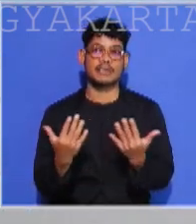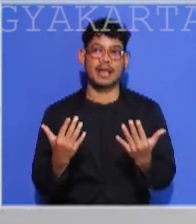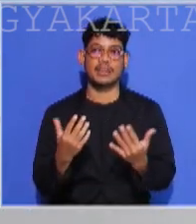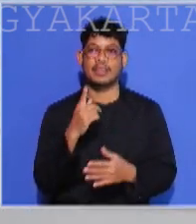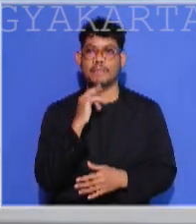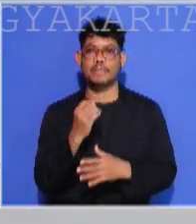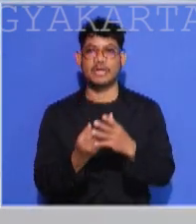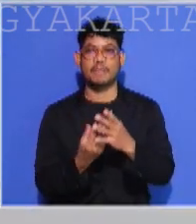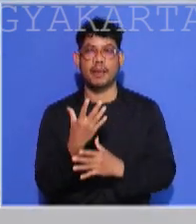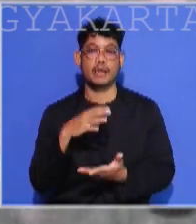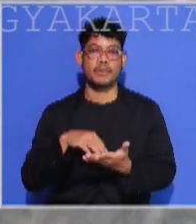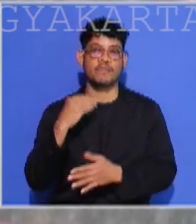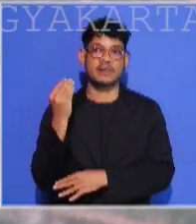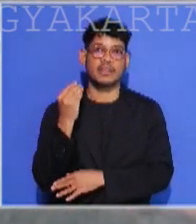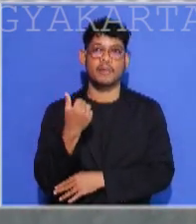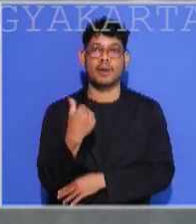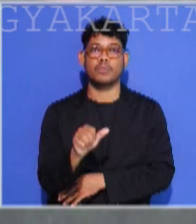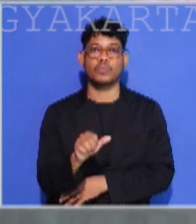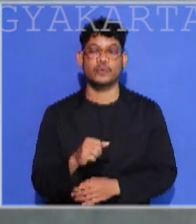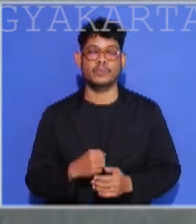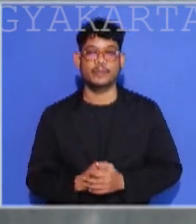destinasi-destinasi wisata baru